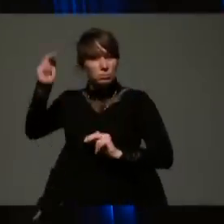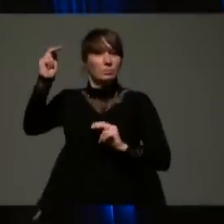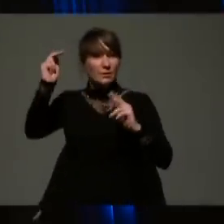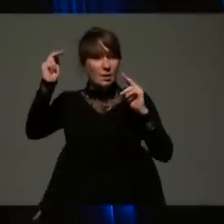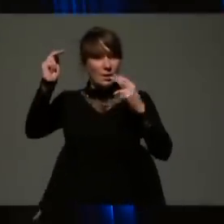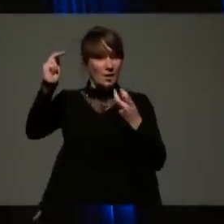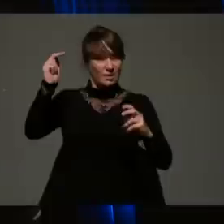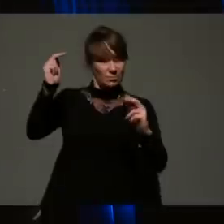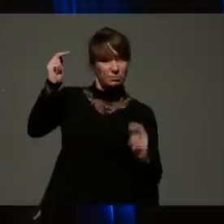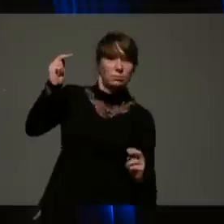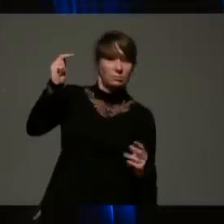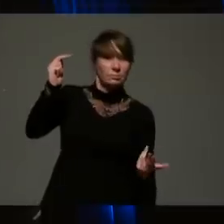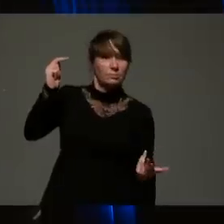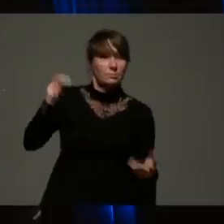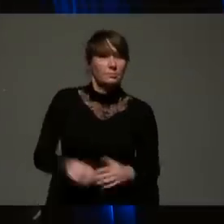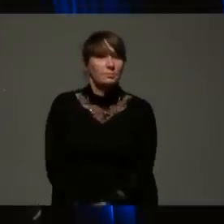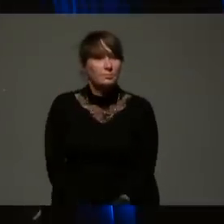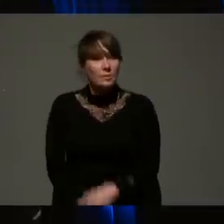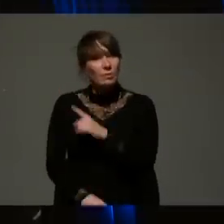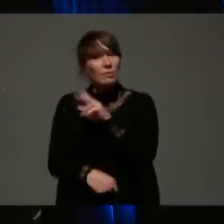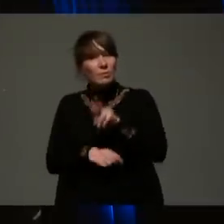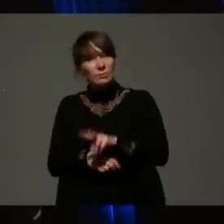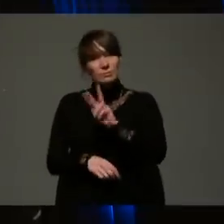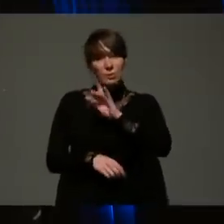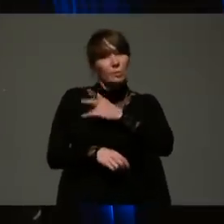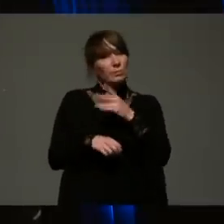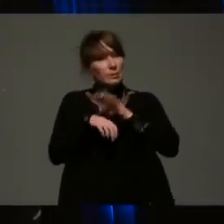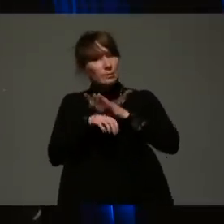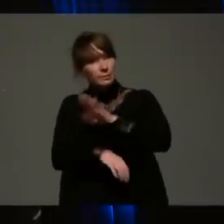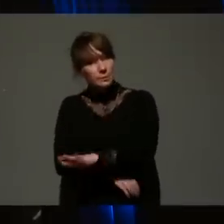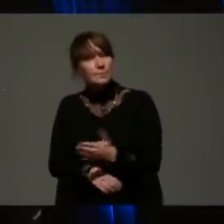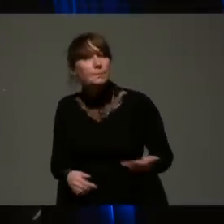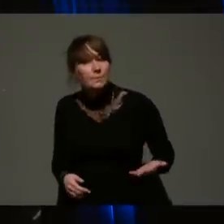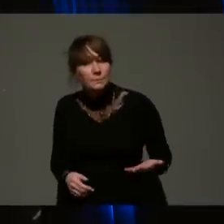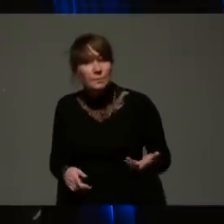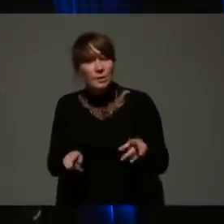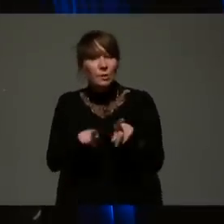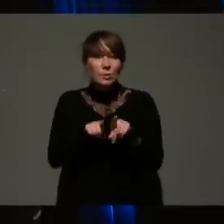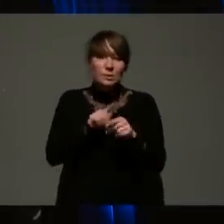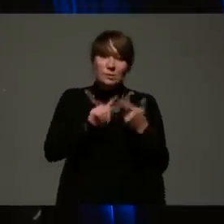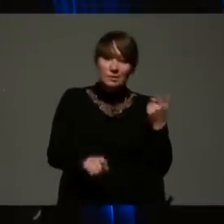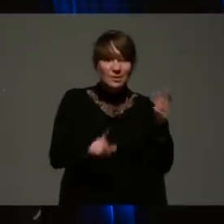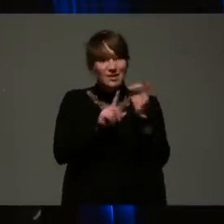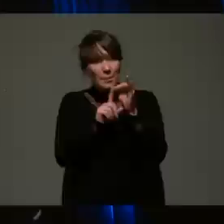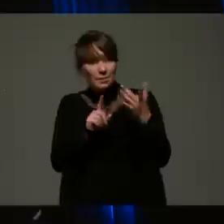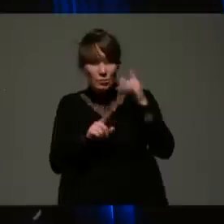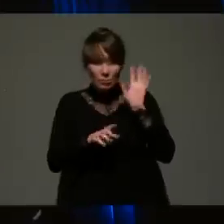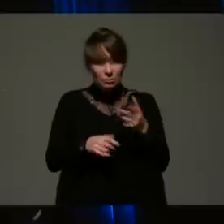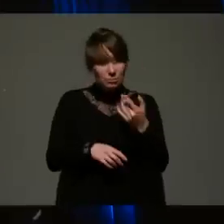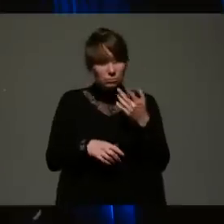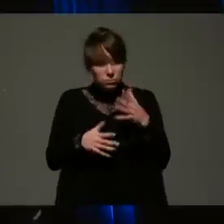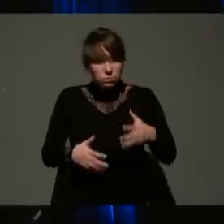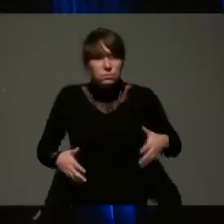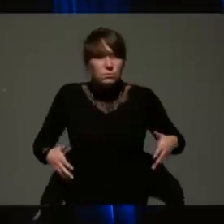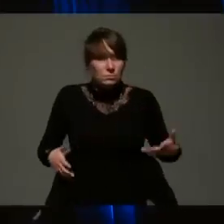est élevé. Ceci est vrai pour les maladies cardiovasculaires, mais c'est vrai aussi pour le diabète et l'obésité, qui est le diabète de type